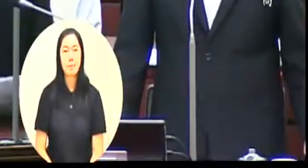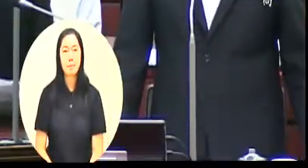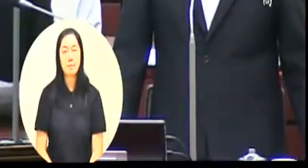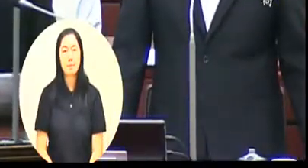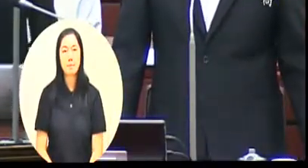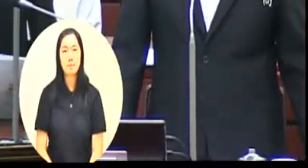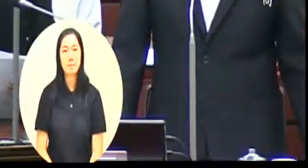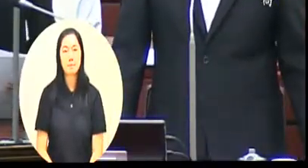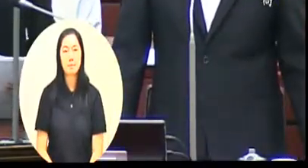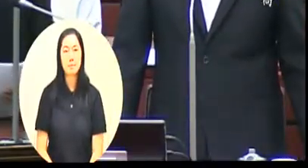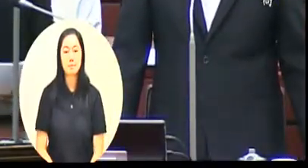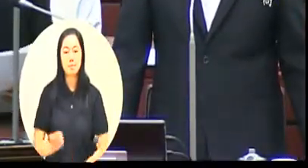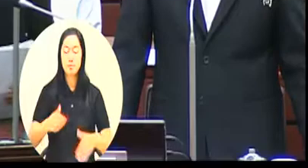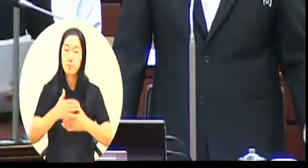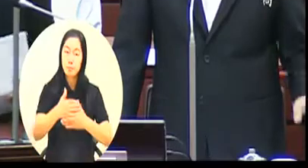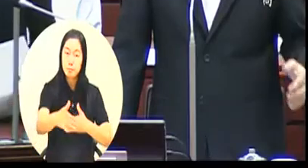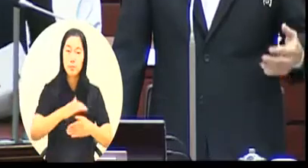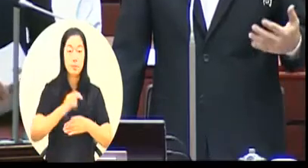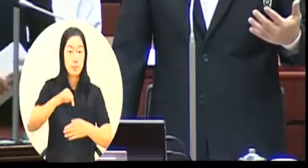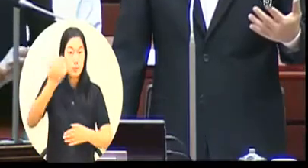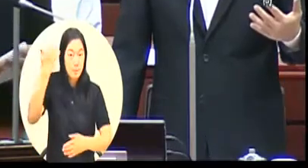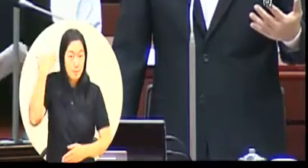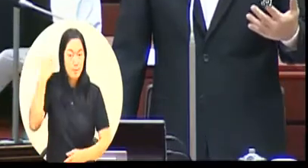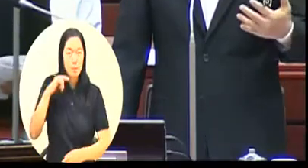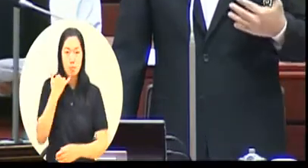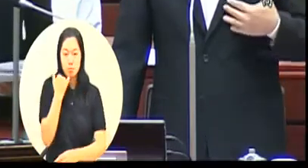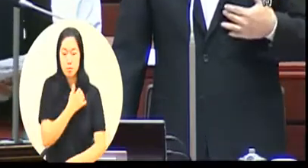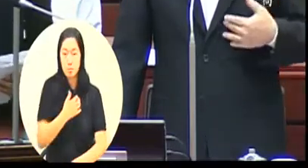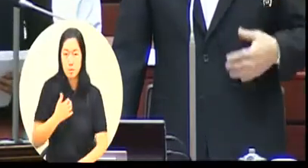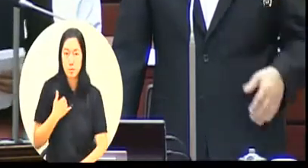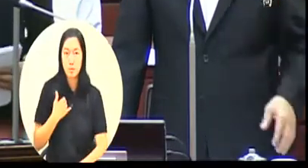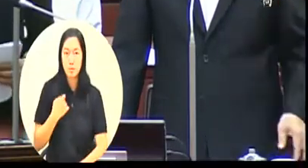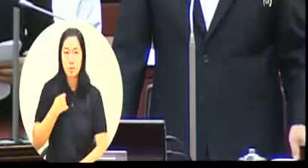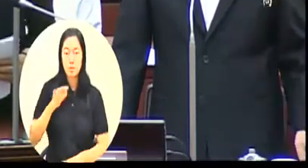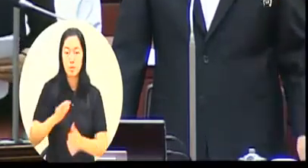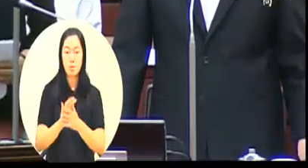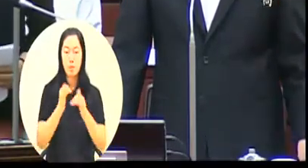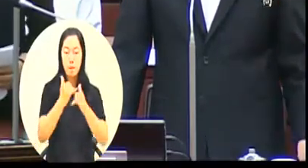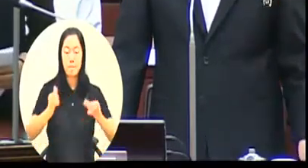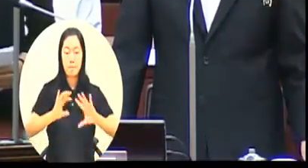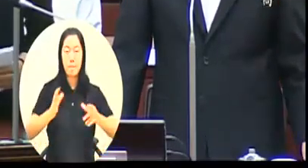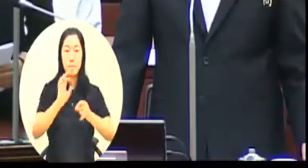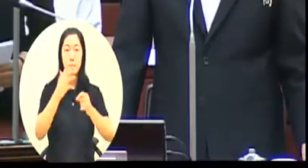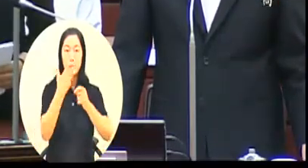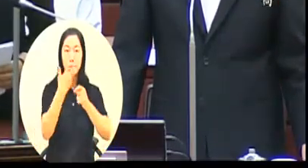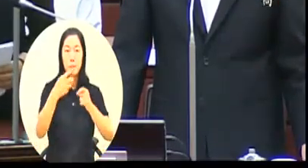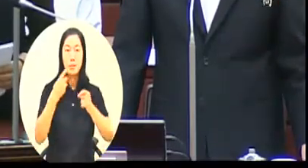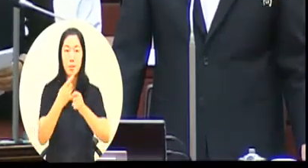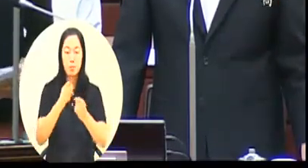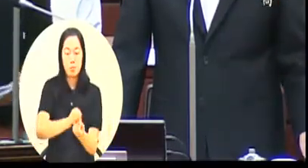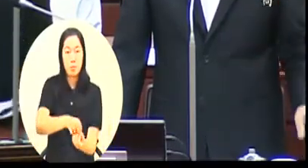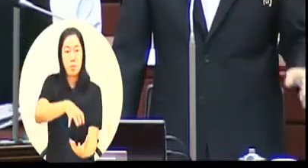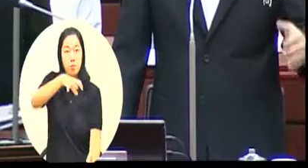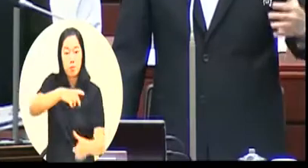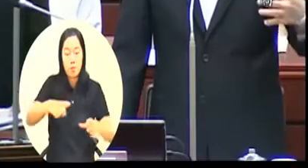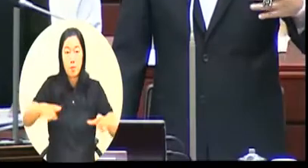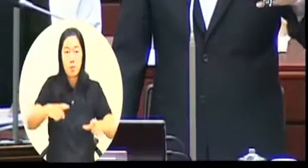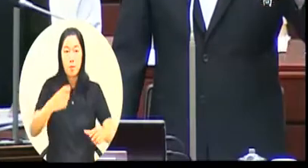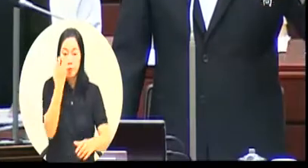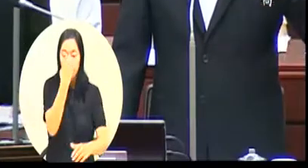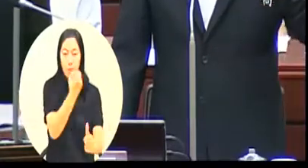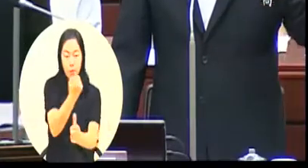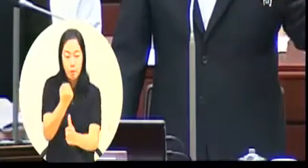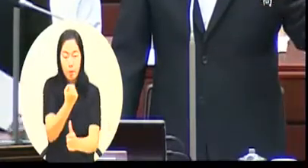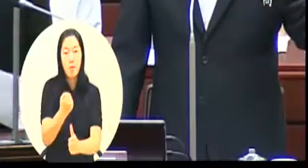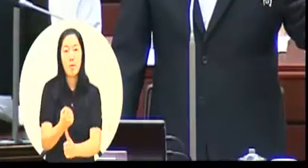增加楼层要看的东城市吼，伊可能有，因为咱83年以后实施容积的管制嘛，啊，伊也讲